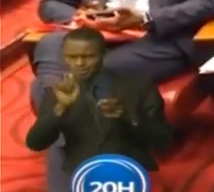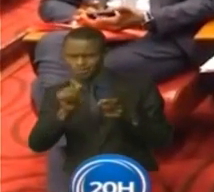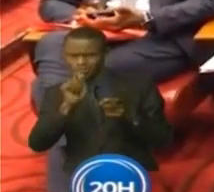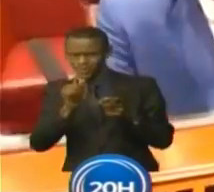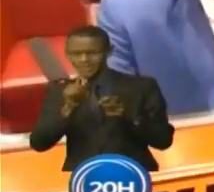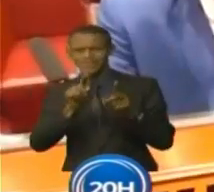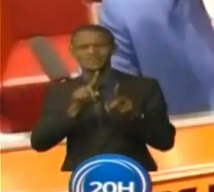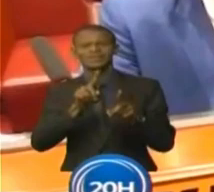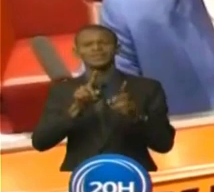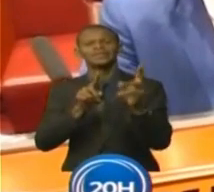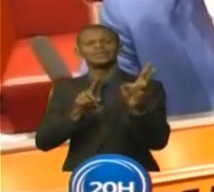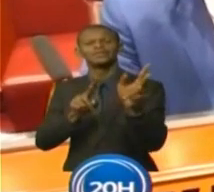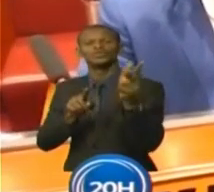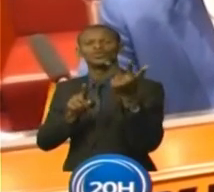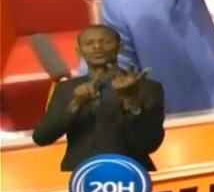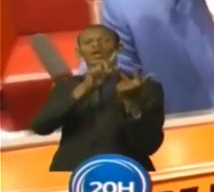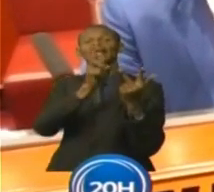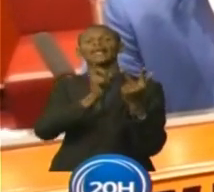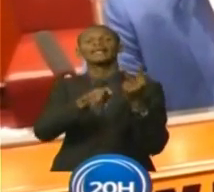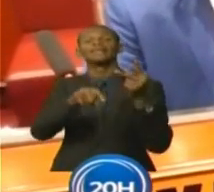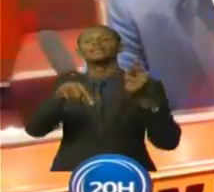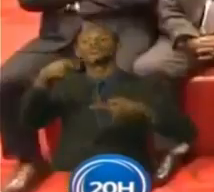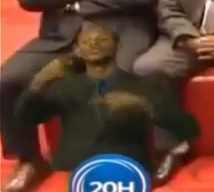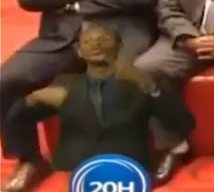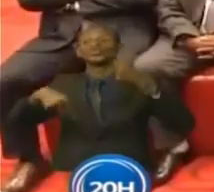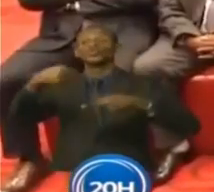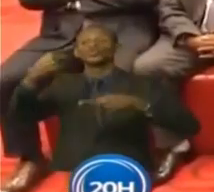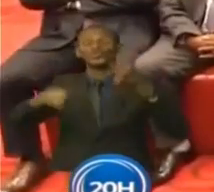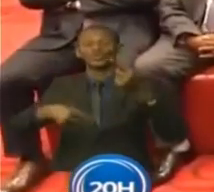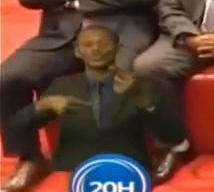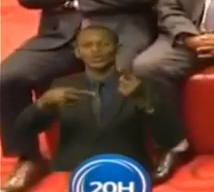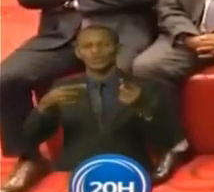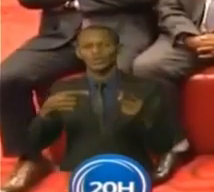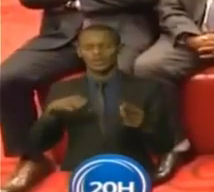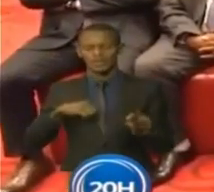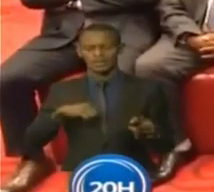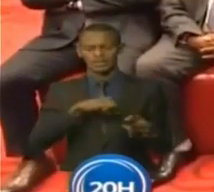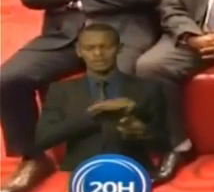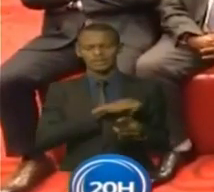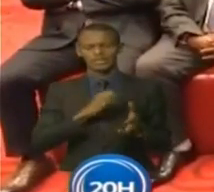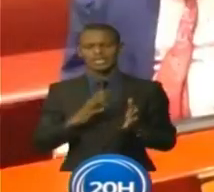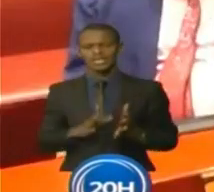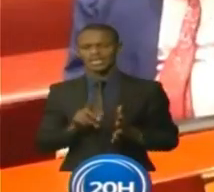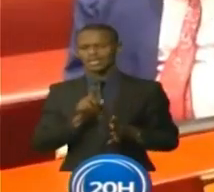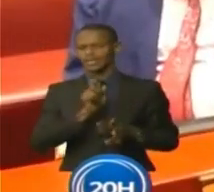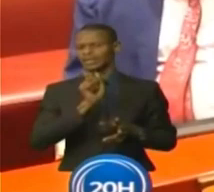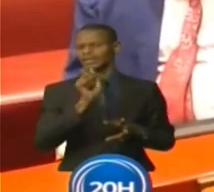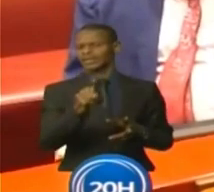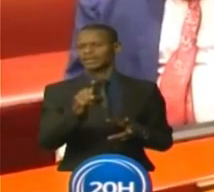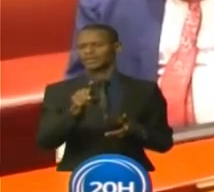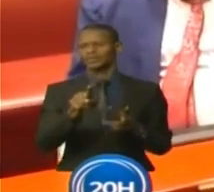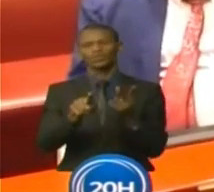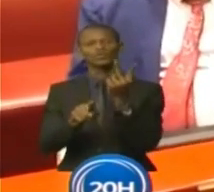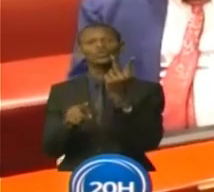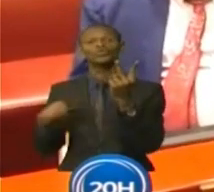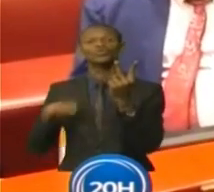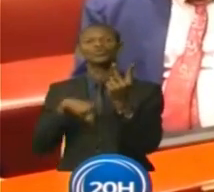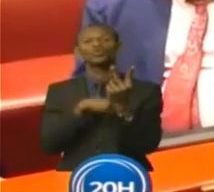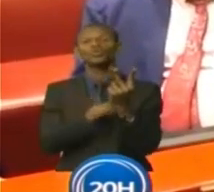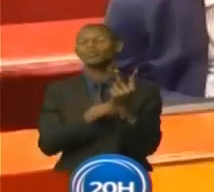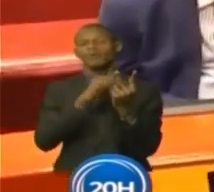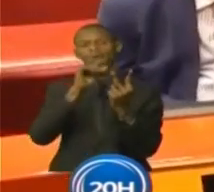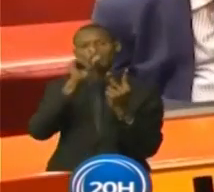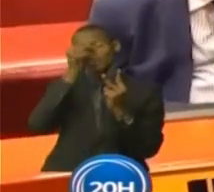Le sénateur Vunabandi Kanyemi-Gosselestin appelle 2 membres du gouvernement à venir s'expliquer à la Chambre haute